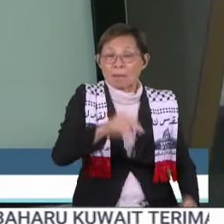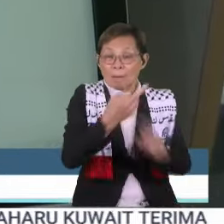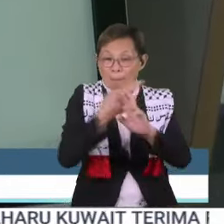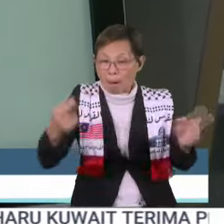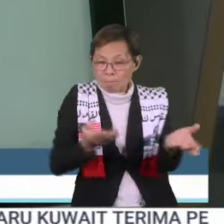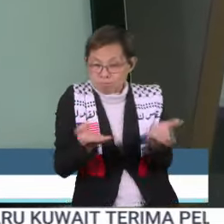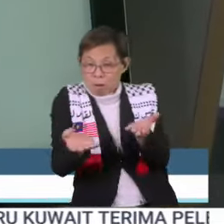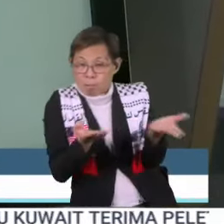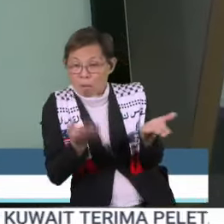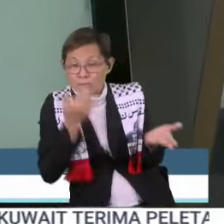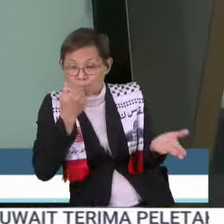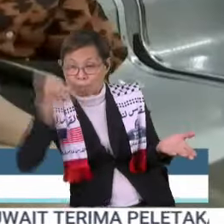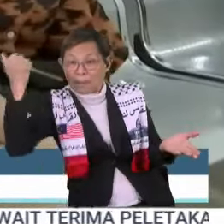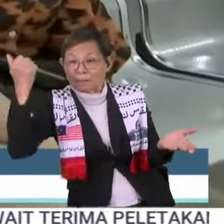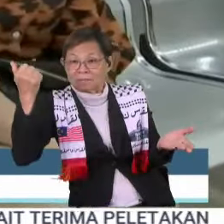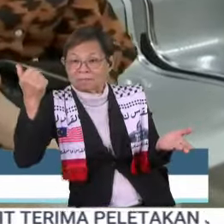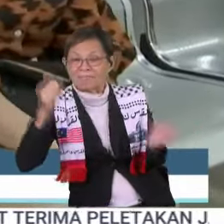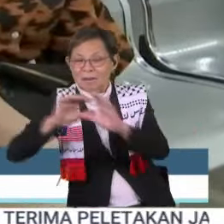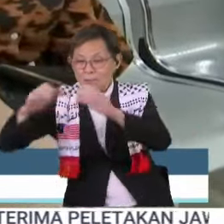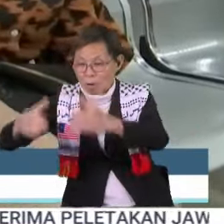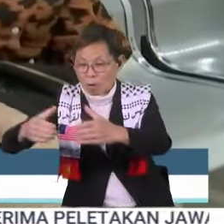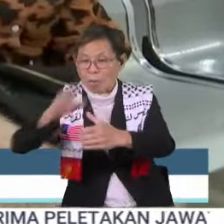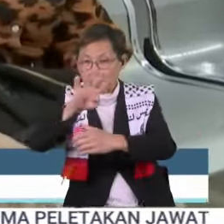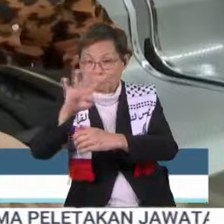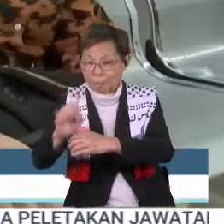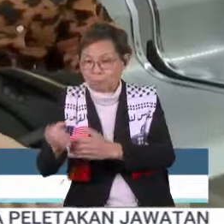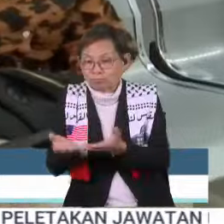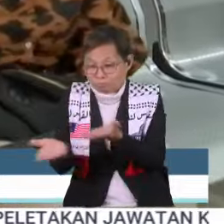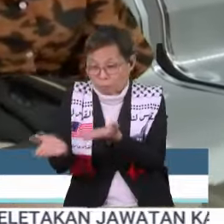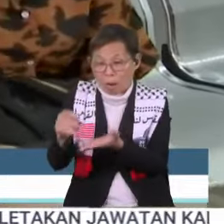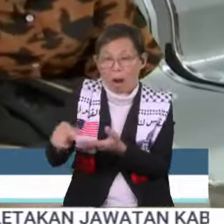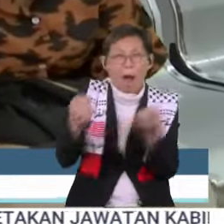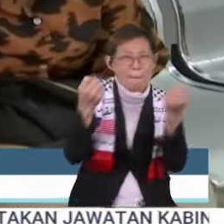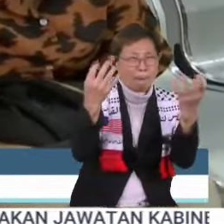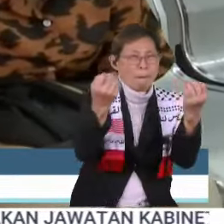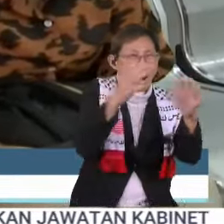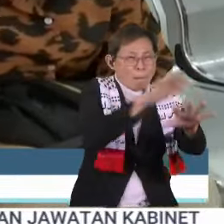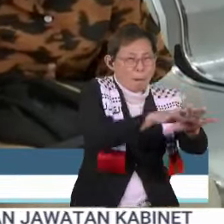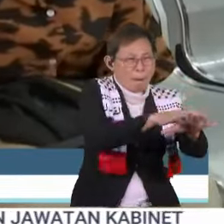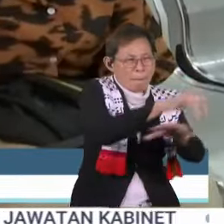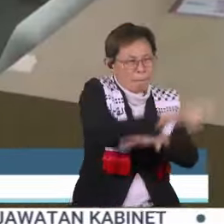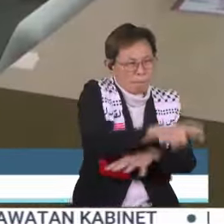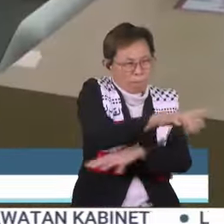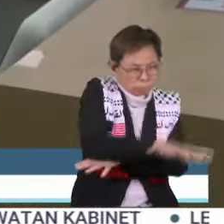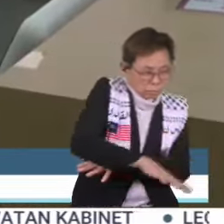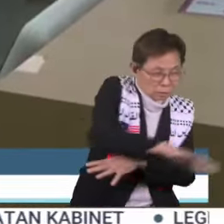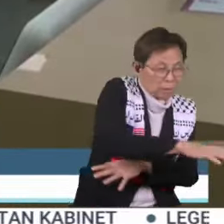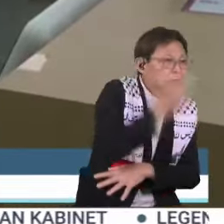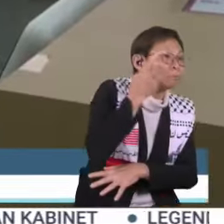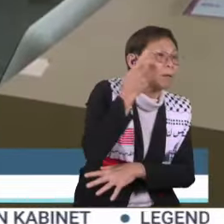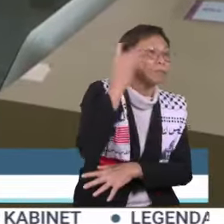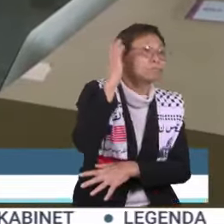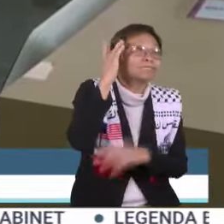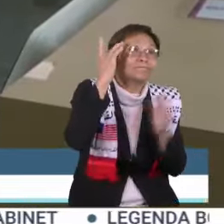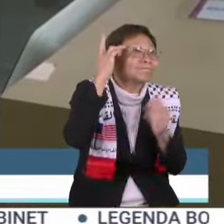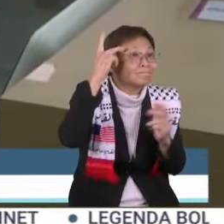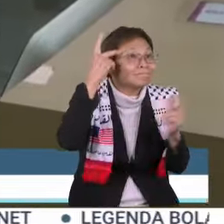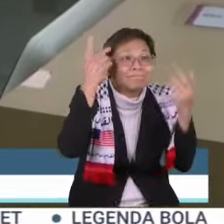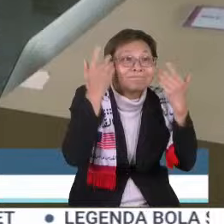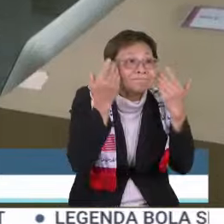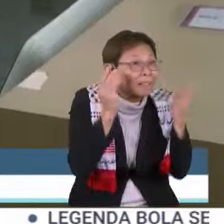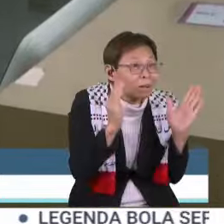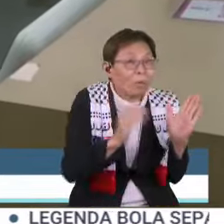menyediakan perkhidmatan terbaik kepada golongan B40 itu, masih ramai penduduk di sekitar Keningau tidak menyedarinya.